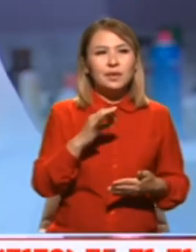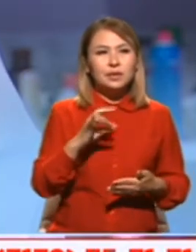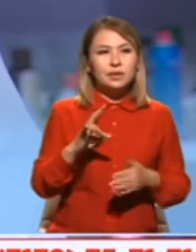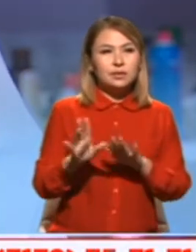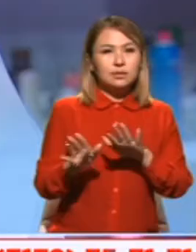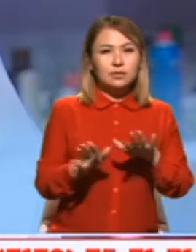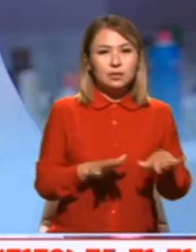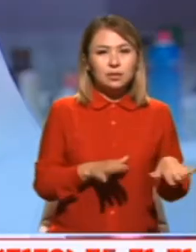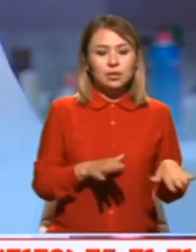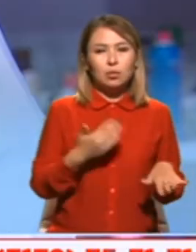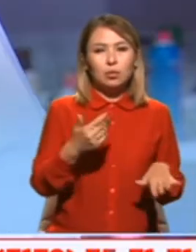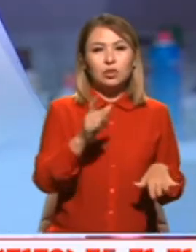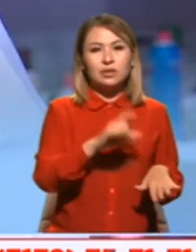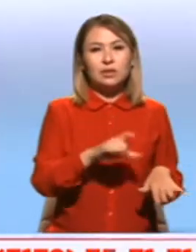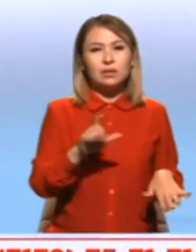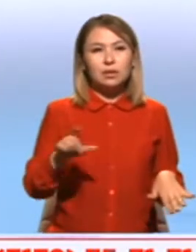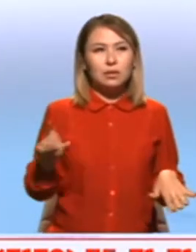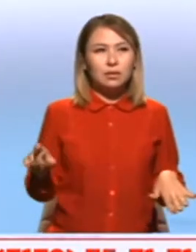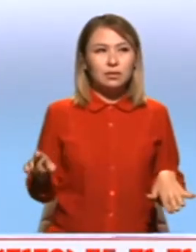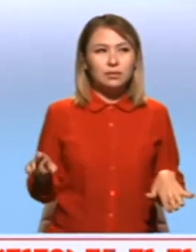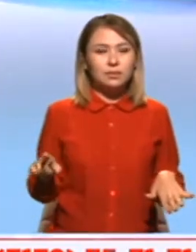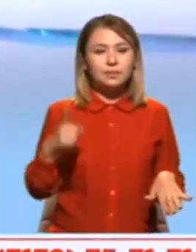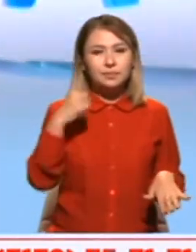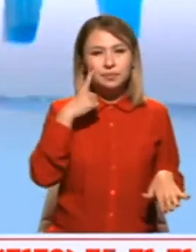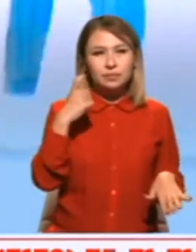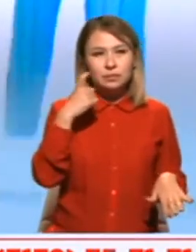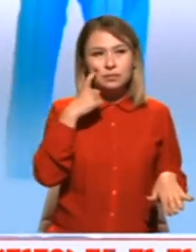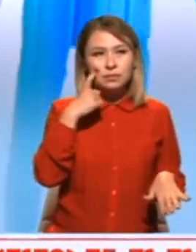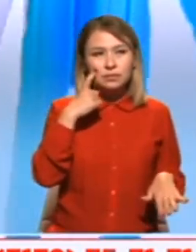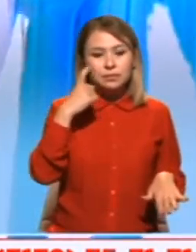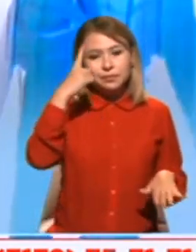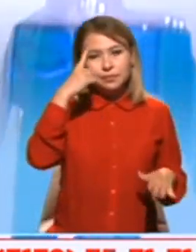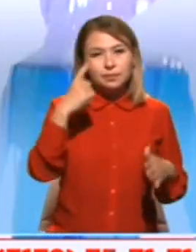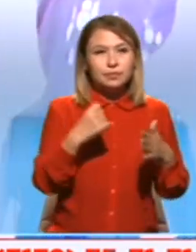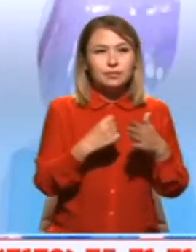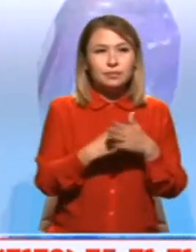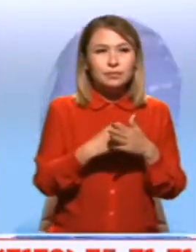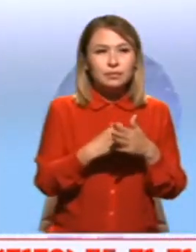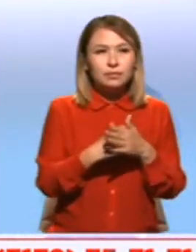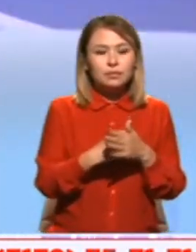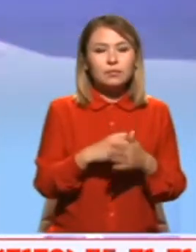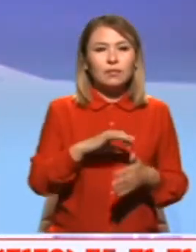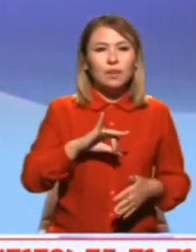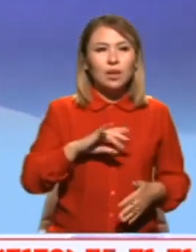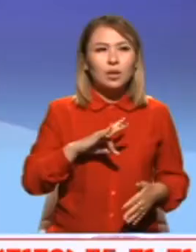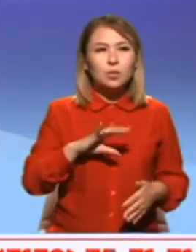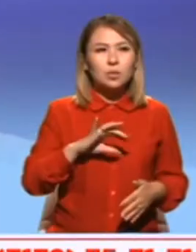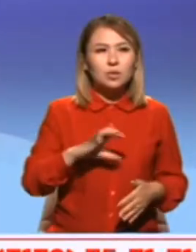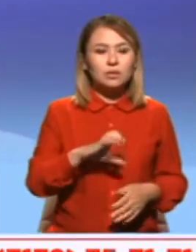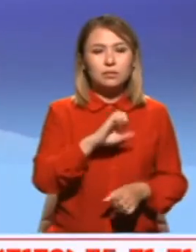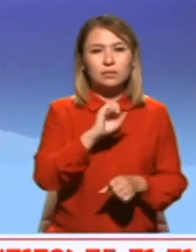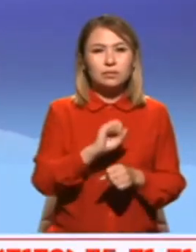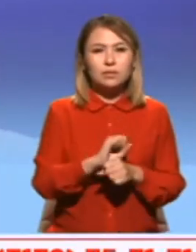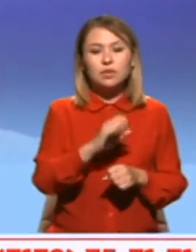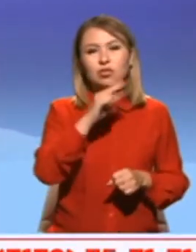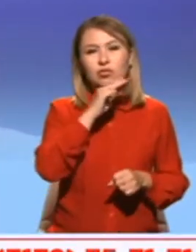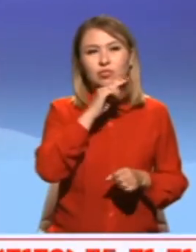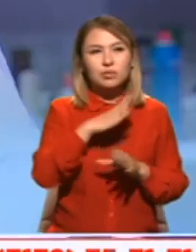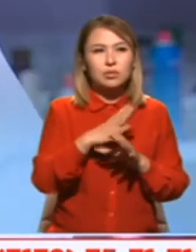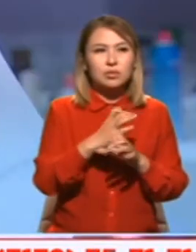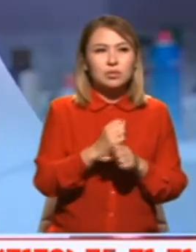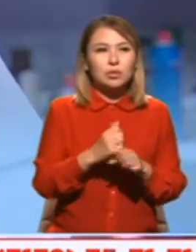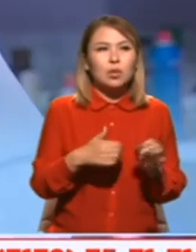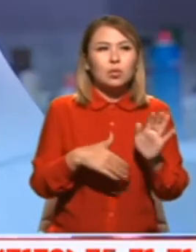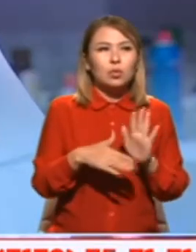келетін болсақ, бұл кісілерге қан қысымының жоғарылауы нәтижесі инсульттің алдын алуына, яғни шайды азайтқанымыз дұрыс